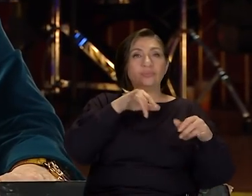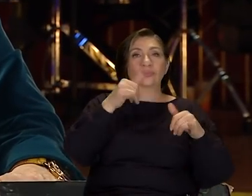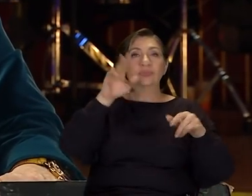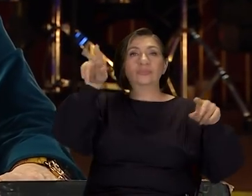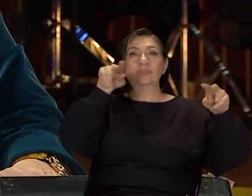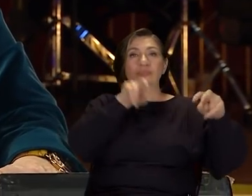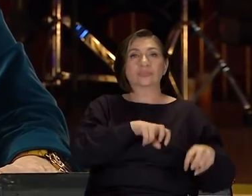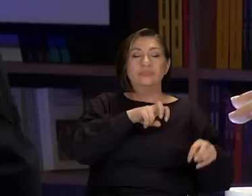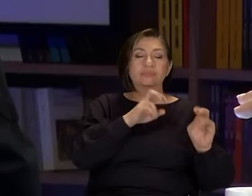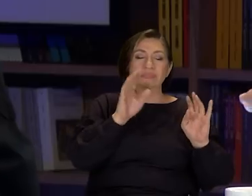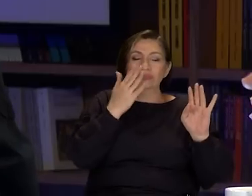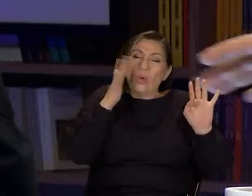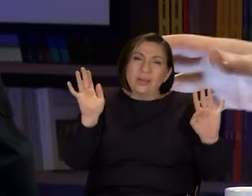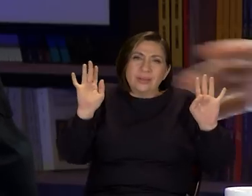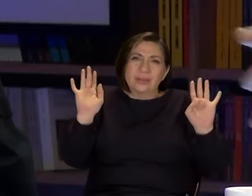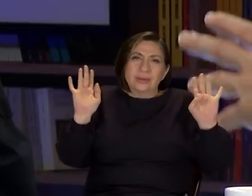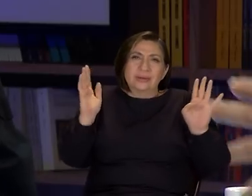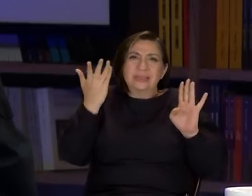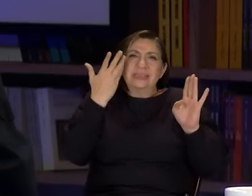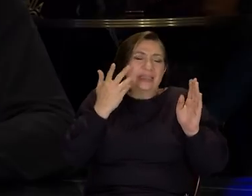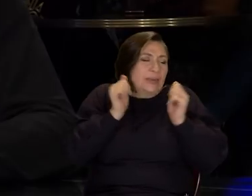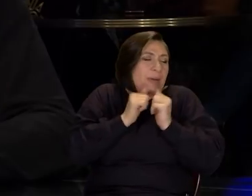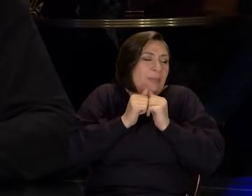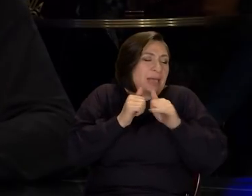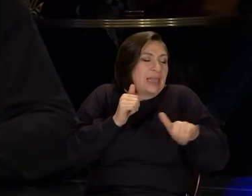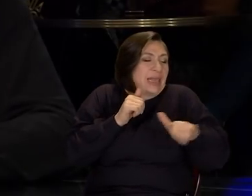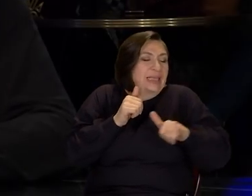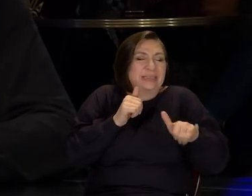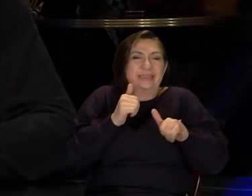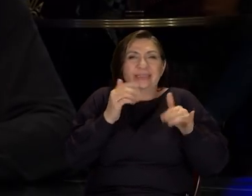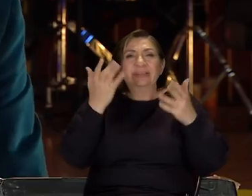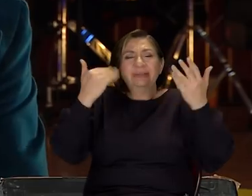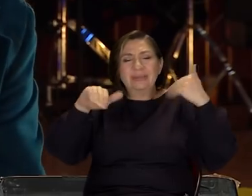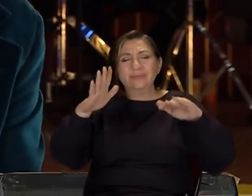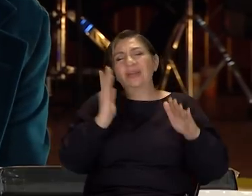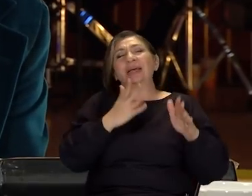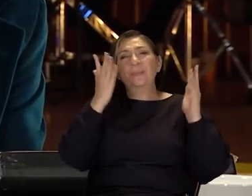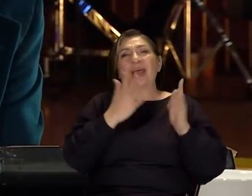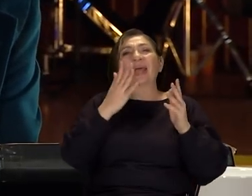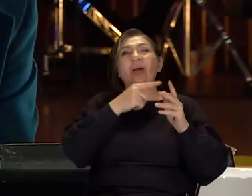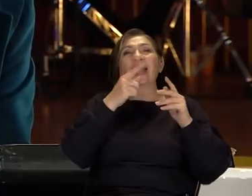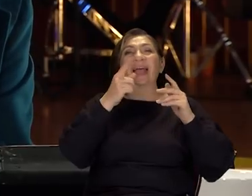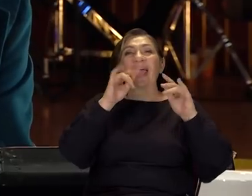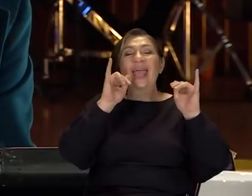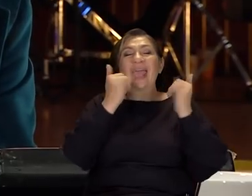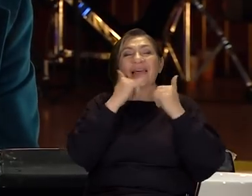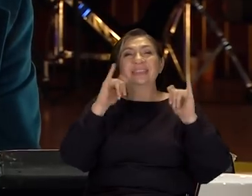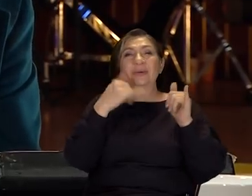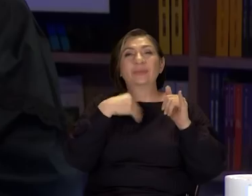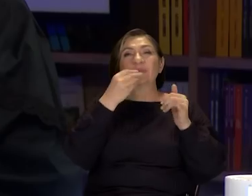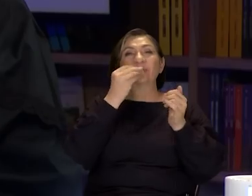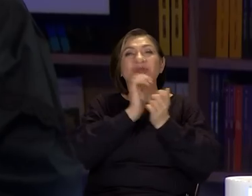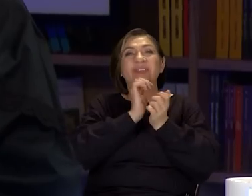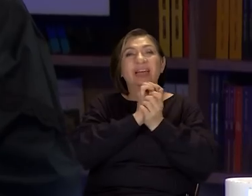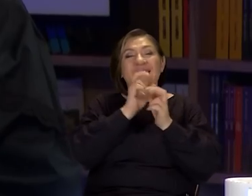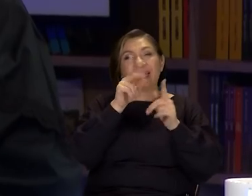geri dönüyorum oraya. Yani seyirciyle öyle yakın temastayız danslarda filan. Bu işte kabare tarzında. Bizim mutfak zaman, biz de